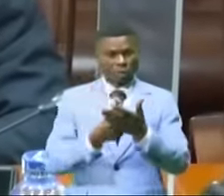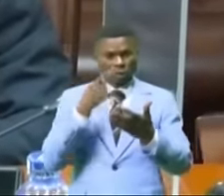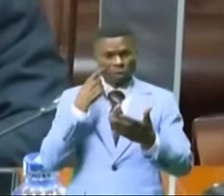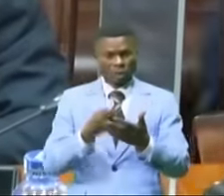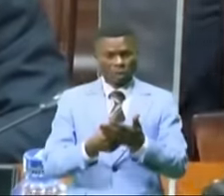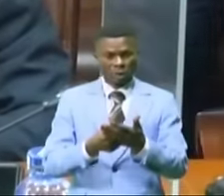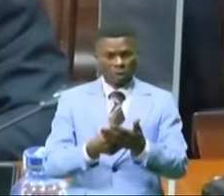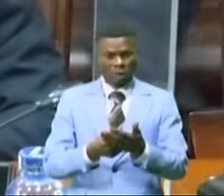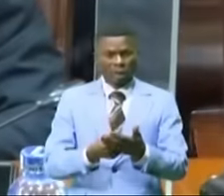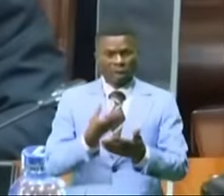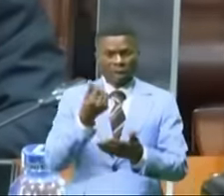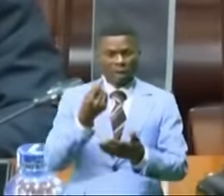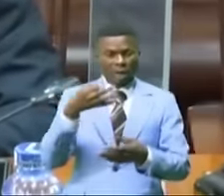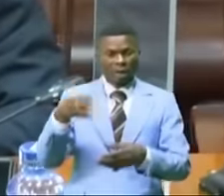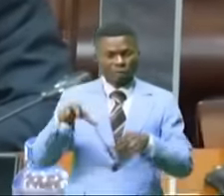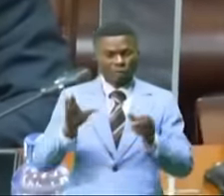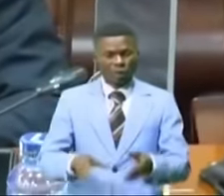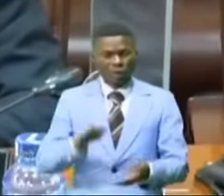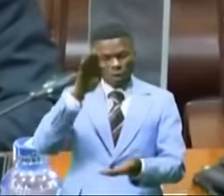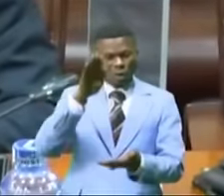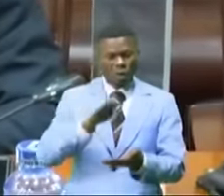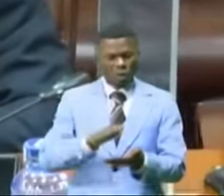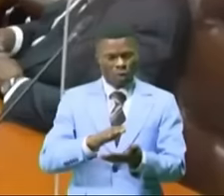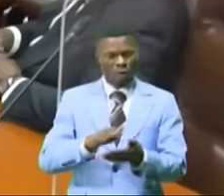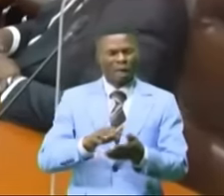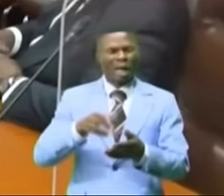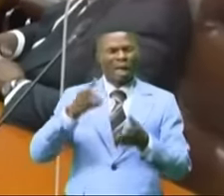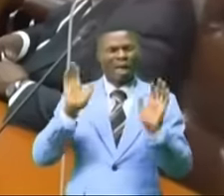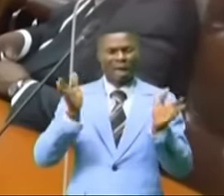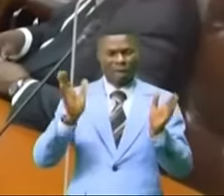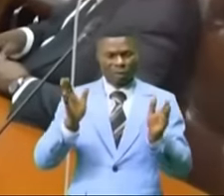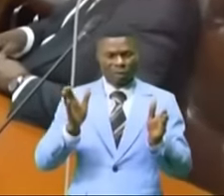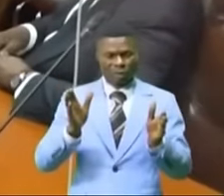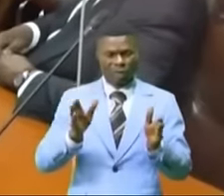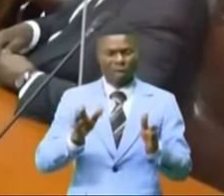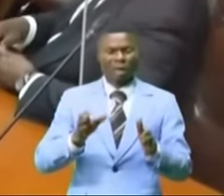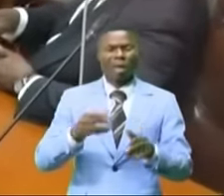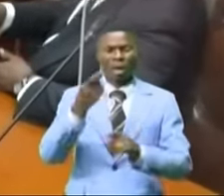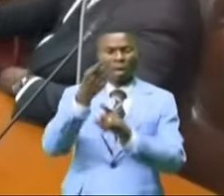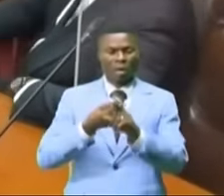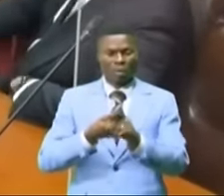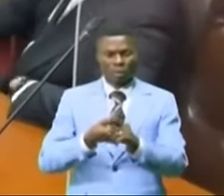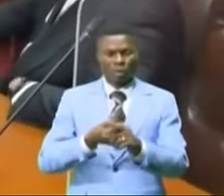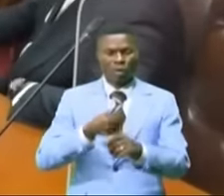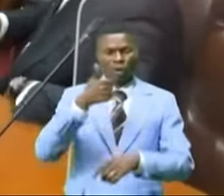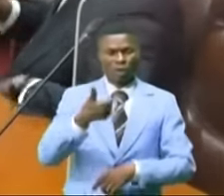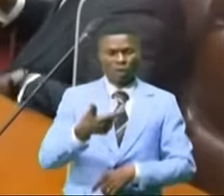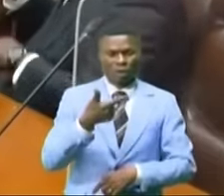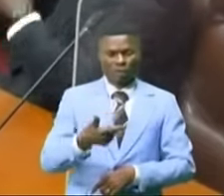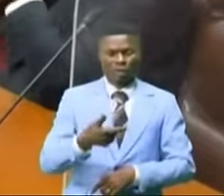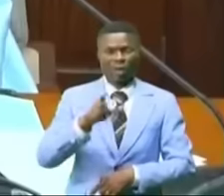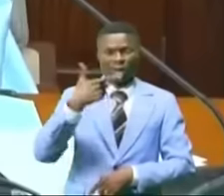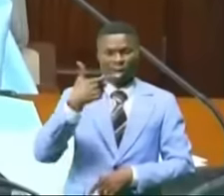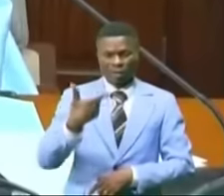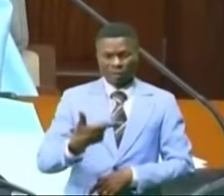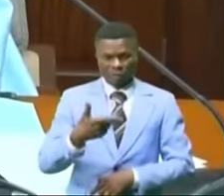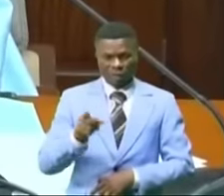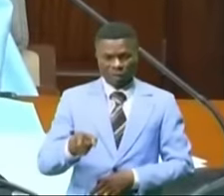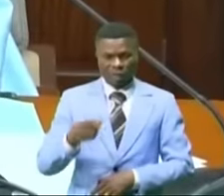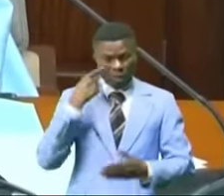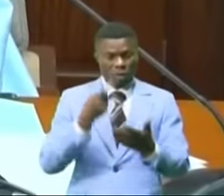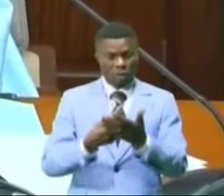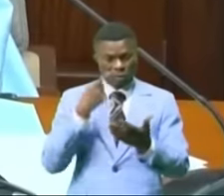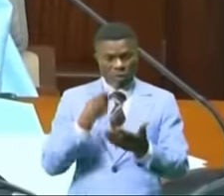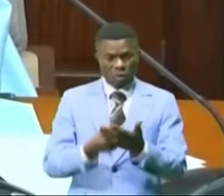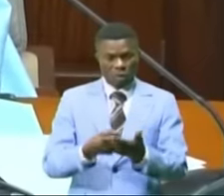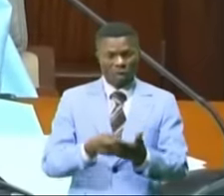la dépréciation de la monnaie était de loin plus forte pour les deux premiers mois de 2023 que ce que nous avons observé. Et on a